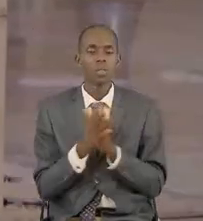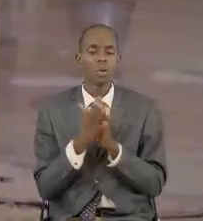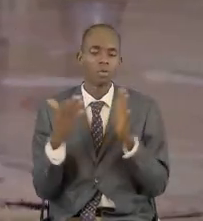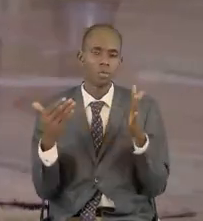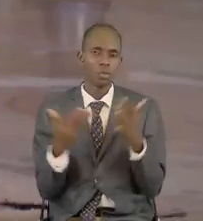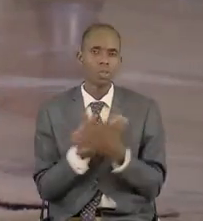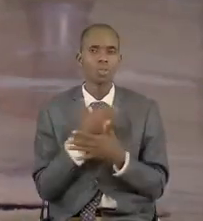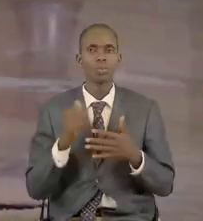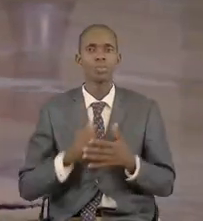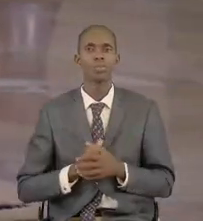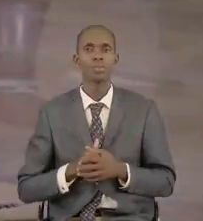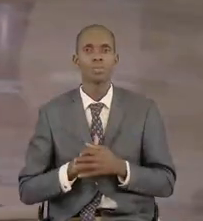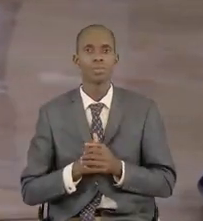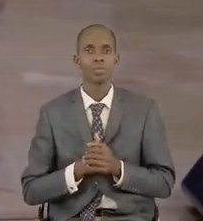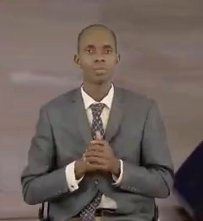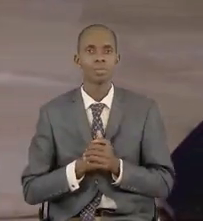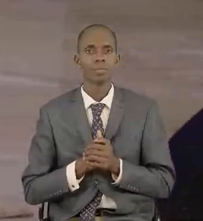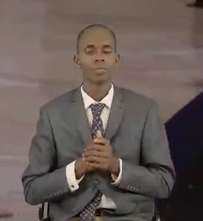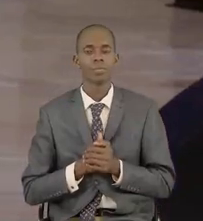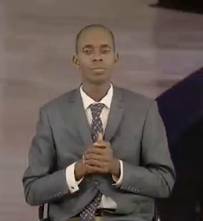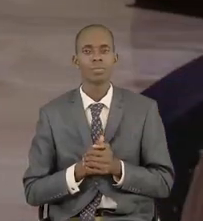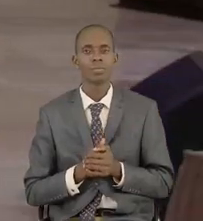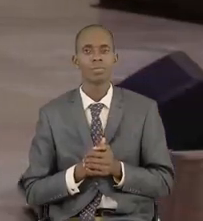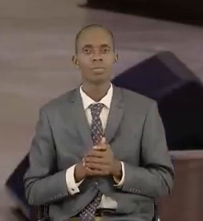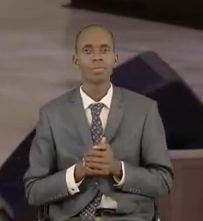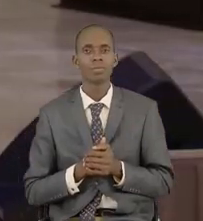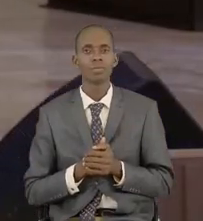ou bien c'est toi le porteur